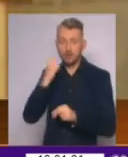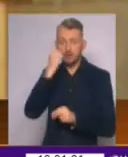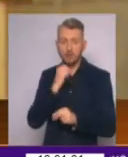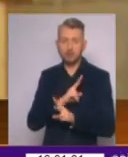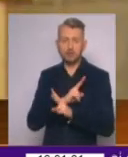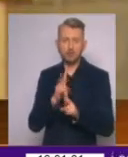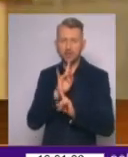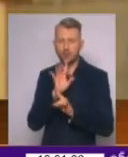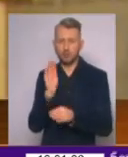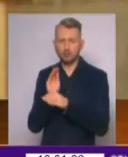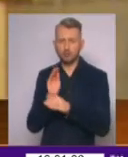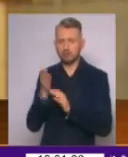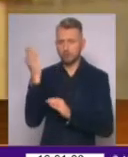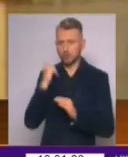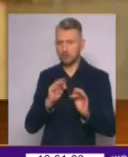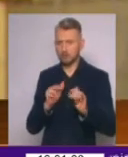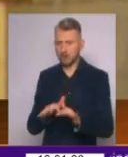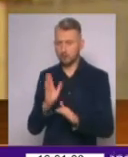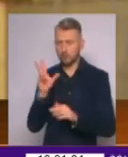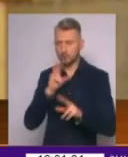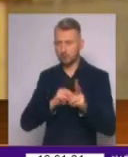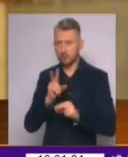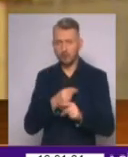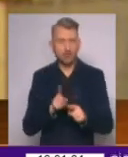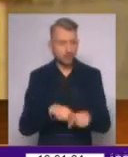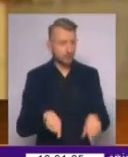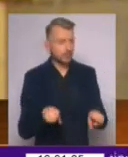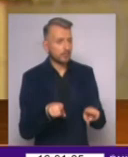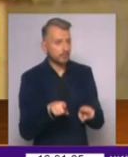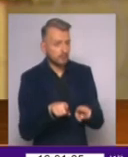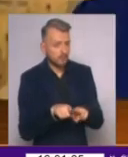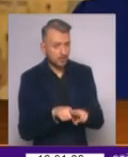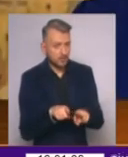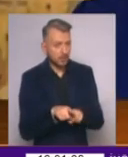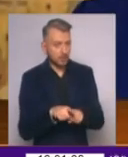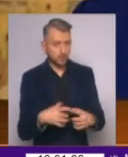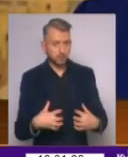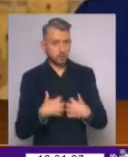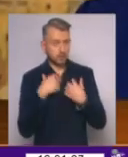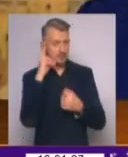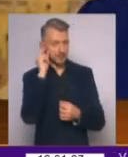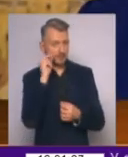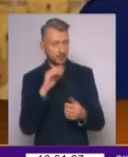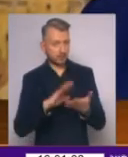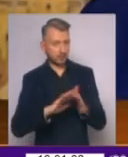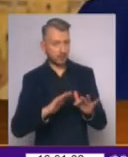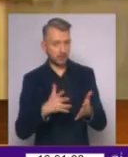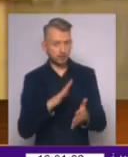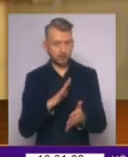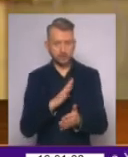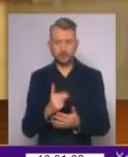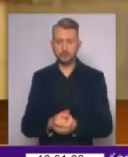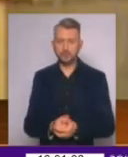приводу минулих справ, але тут будемо сподіватися, що дійсно це буде просто все такі разючі цифри, разючі ситуації. Ну так, щоб було розуміння, так, по